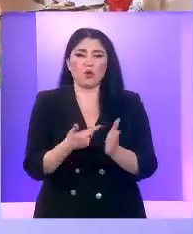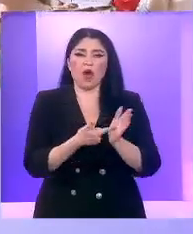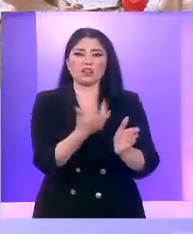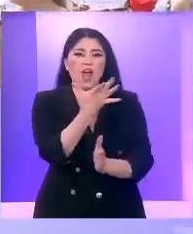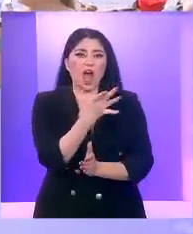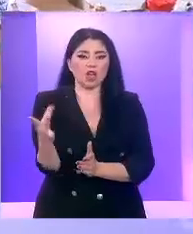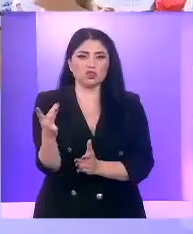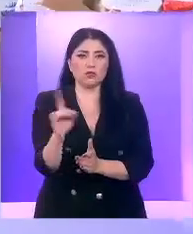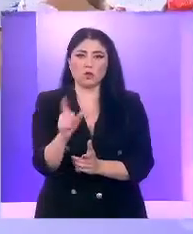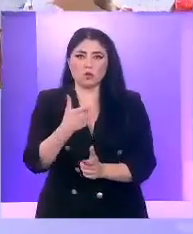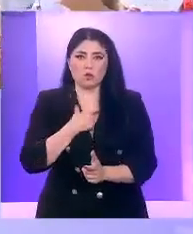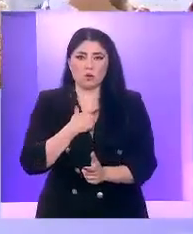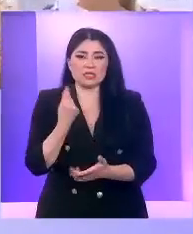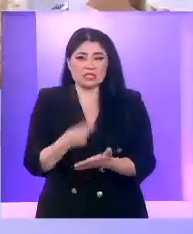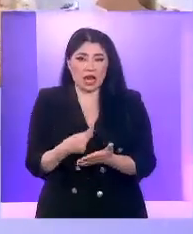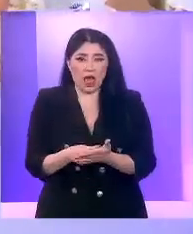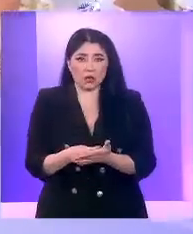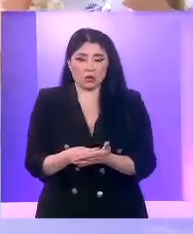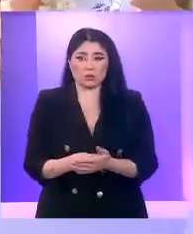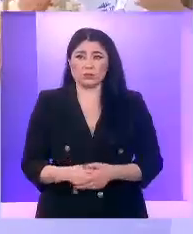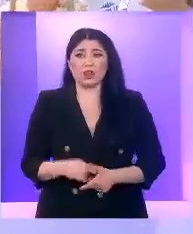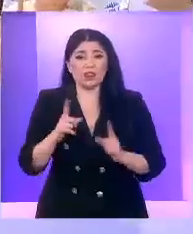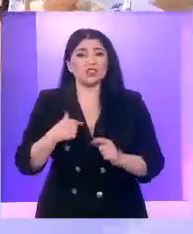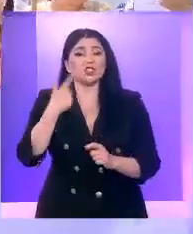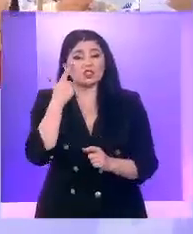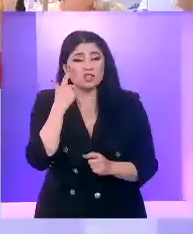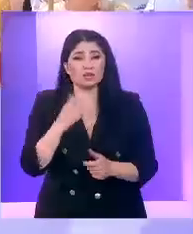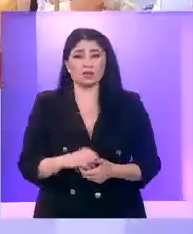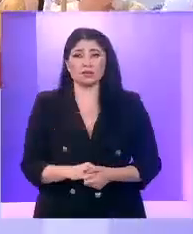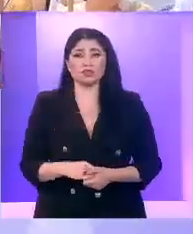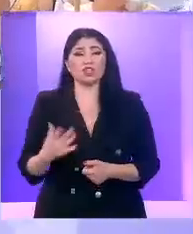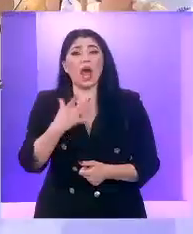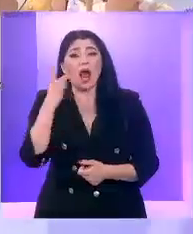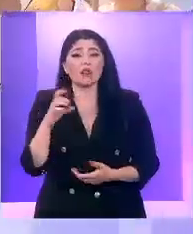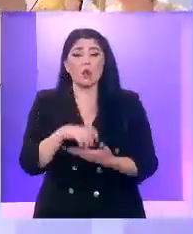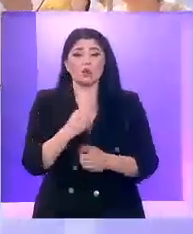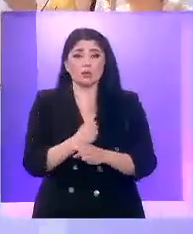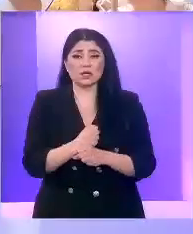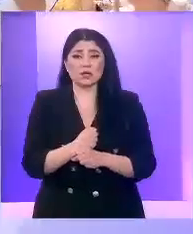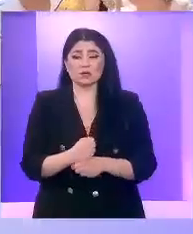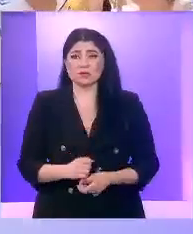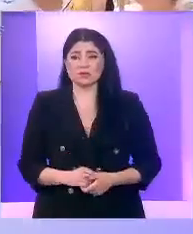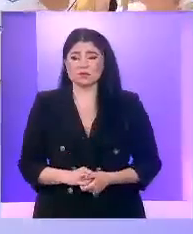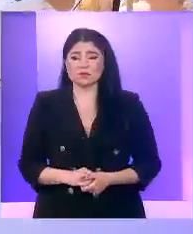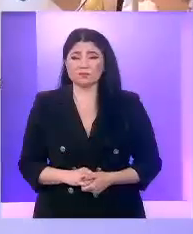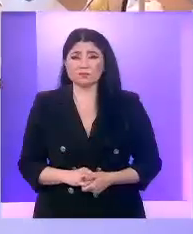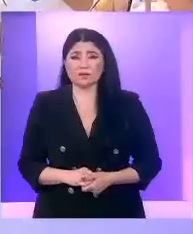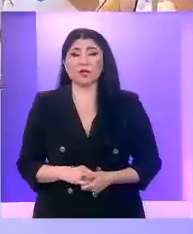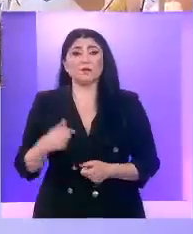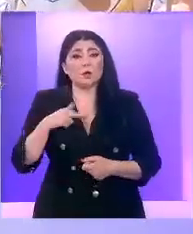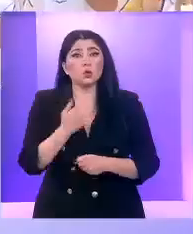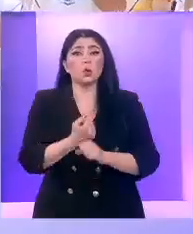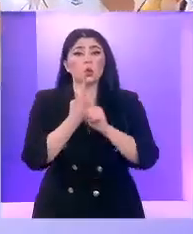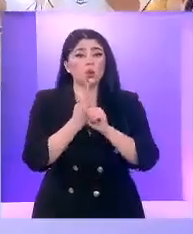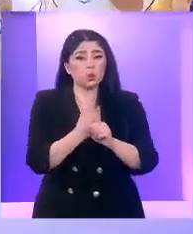altceva. Eu nu pot, din salariul meu, deși mă străduiesc, că am și alte joburi, da, mă duc și fac cursuri, da, mă